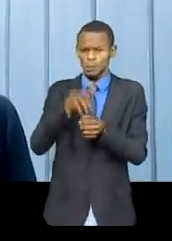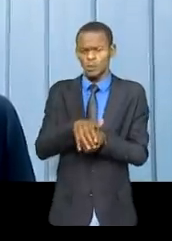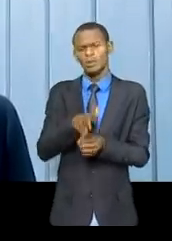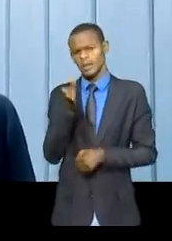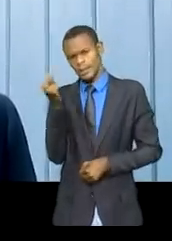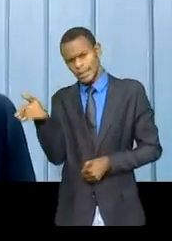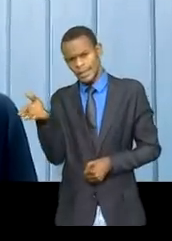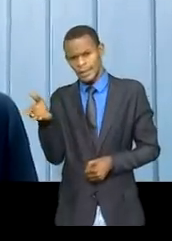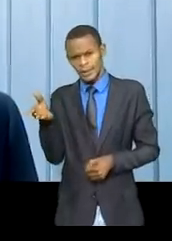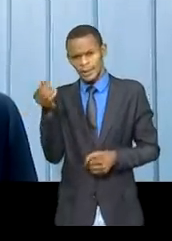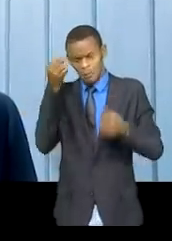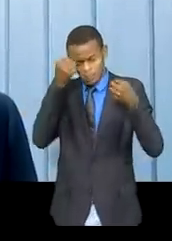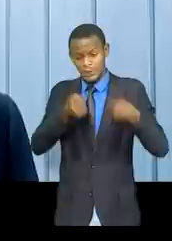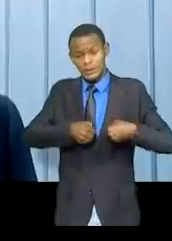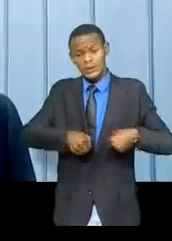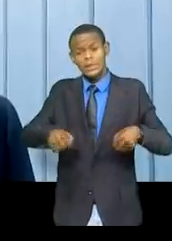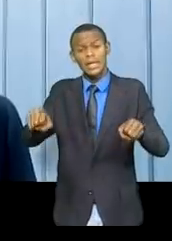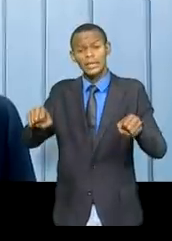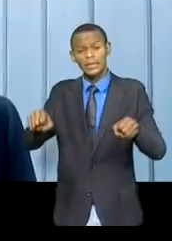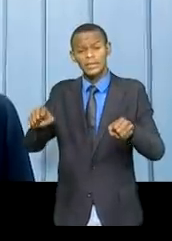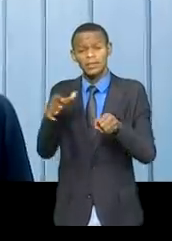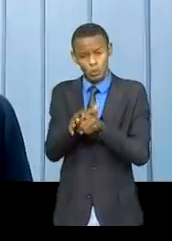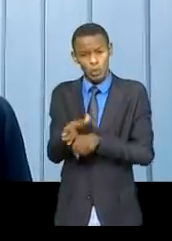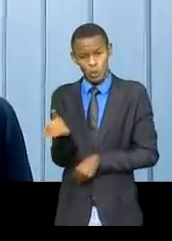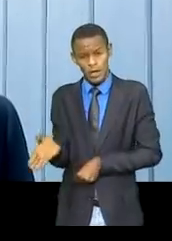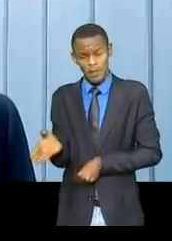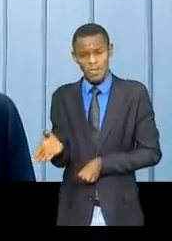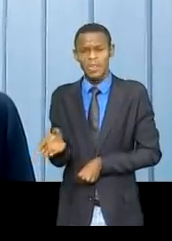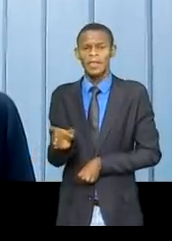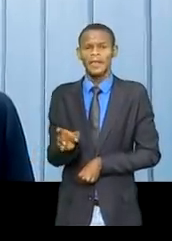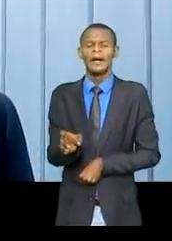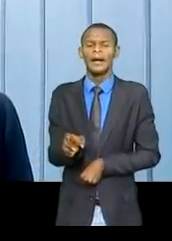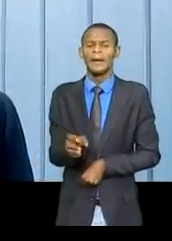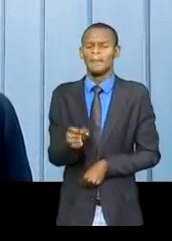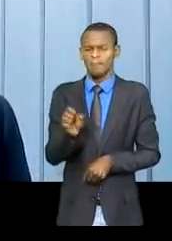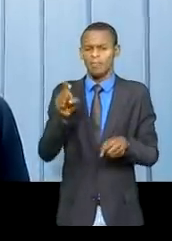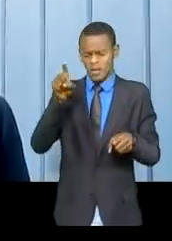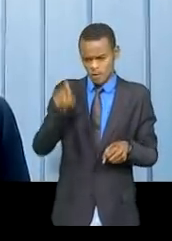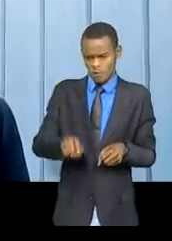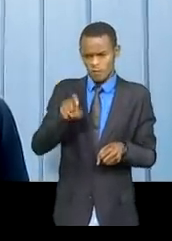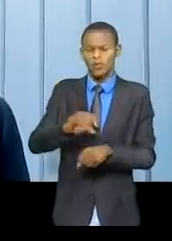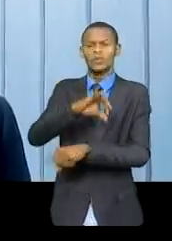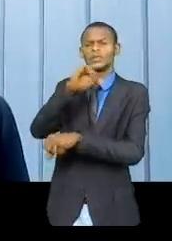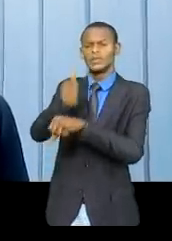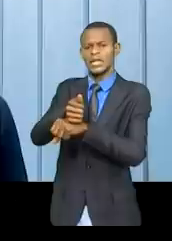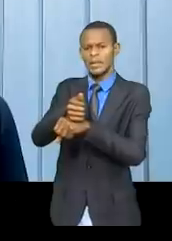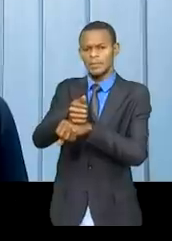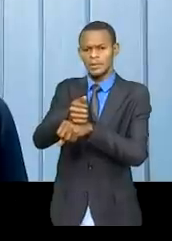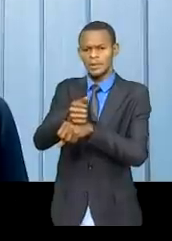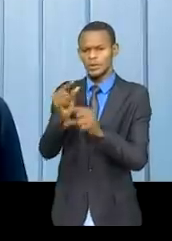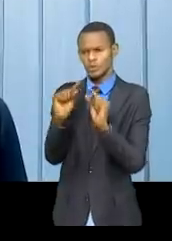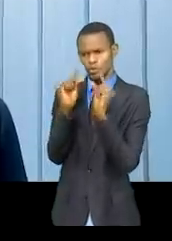qui monte des fils et filles, même de l'Ituri, en termes de task force pour la pacification et pour